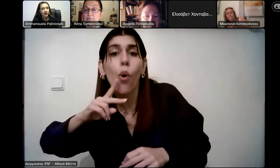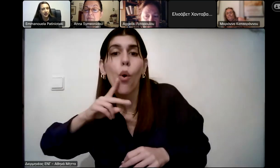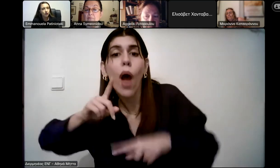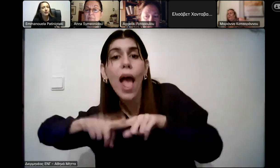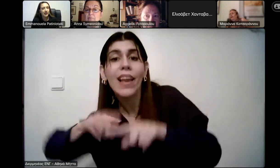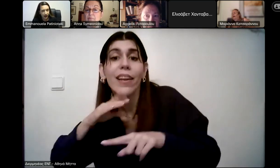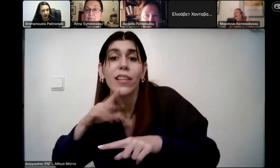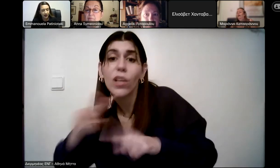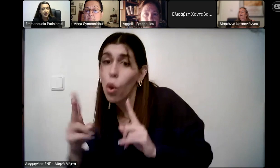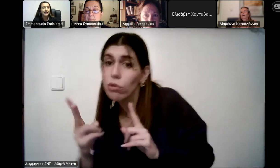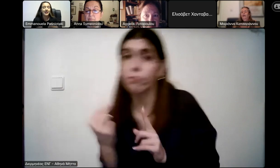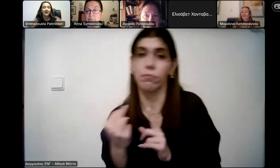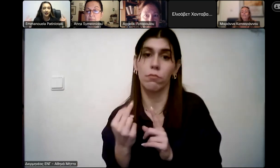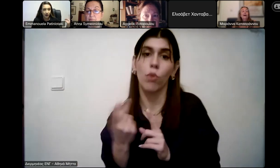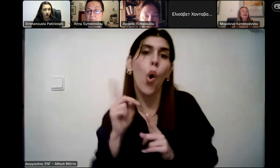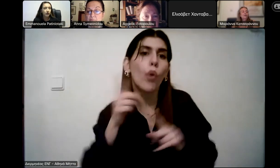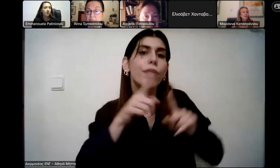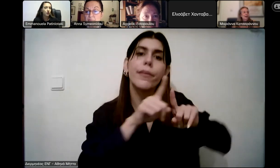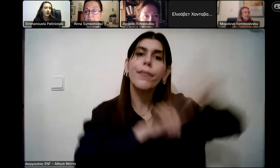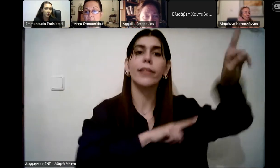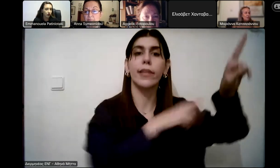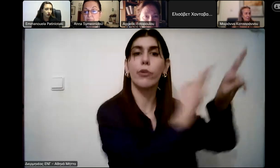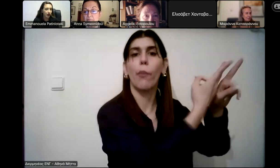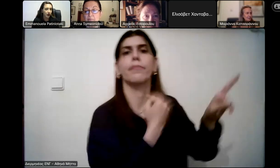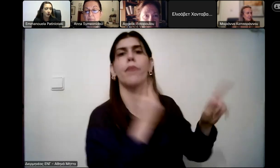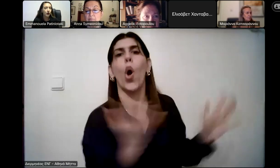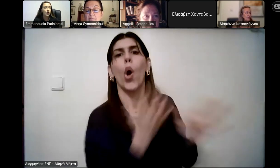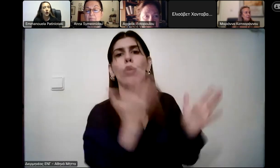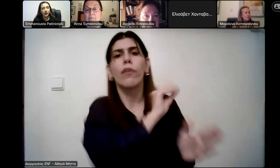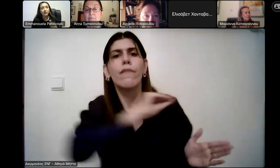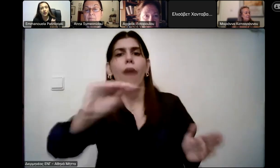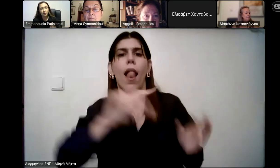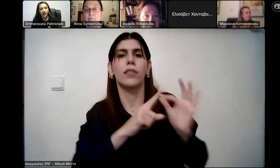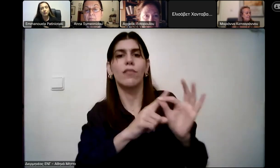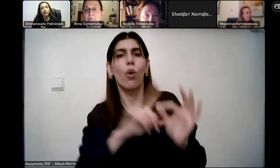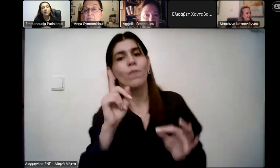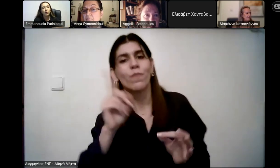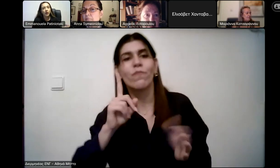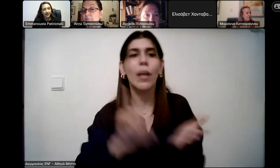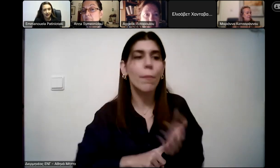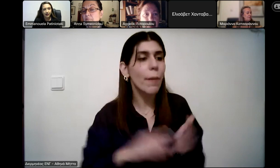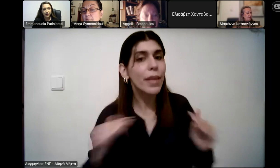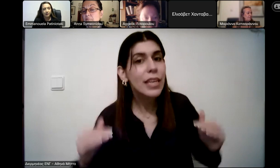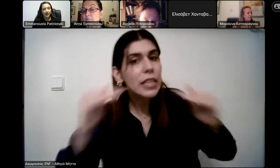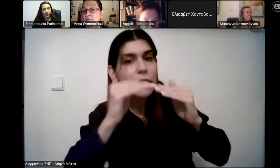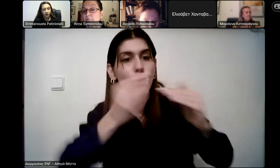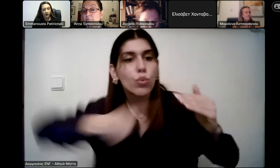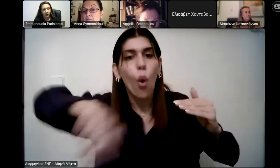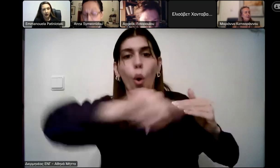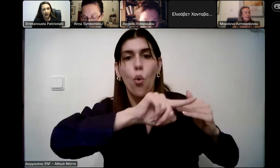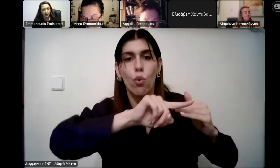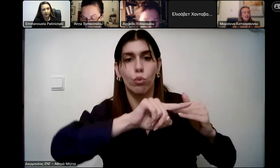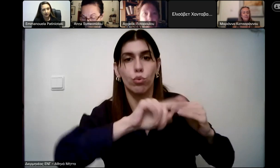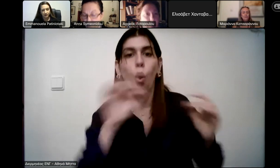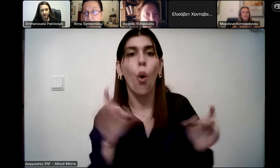ήδη και αναπτύσσουμε ήδη για την ισότιμη πρόσβαση όλων των ανθρώπων. Όχι να βγάζουμε κάτι που θα αποκλείσει περαιτέρω